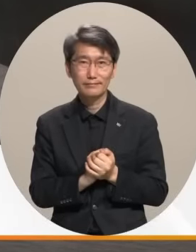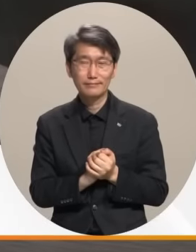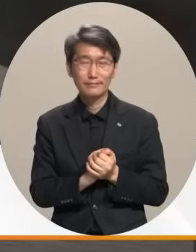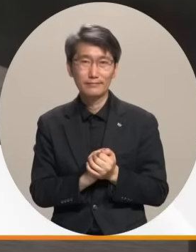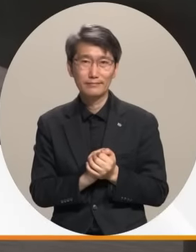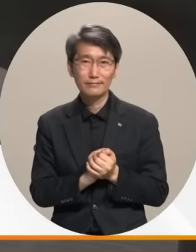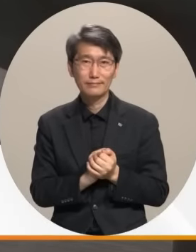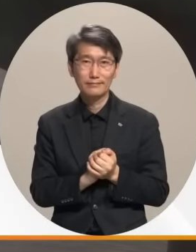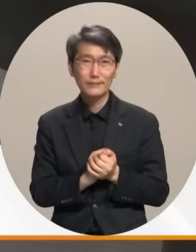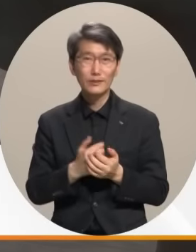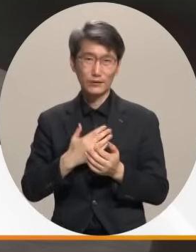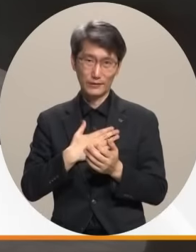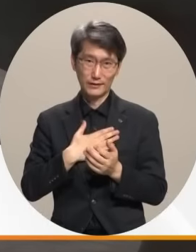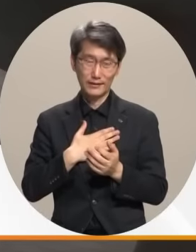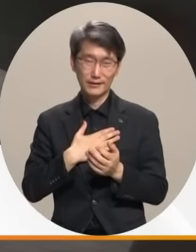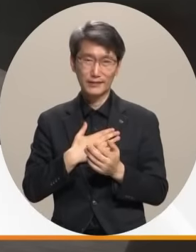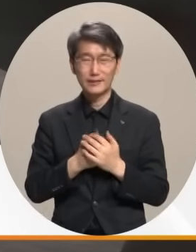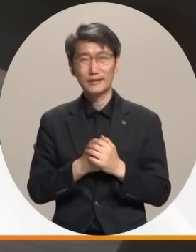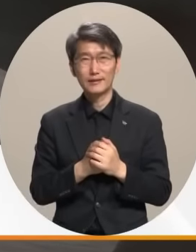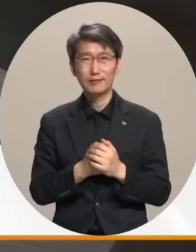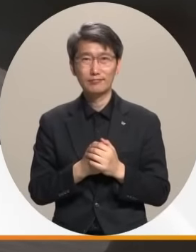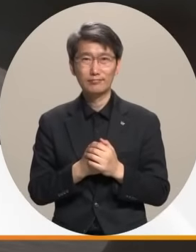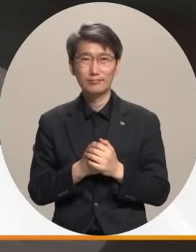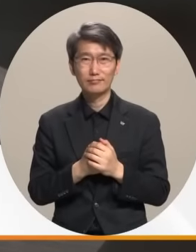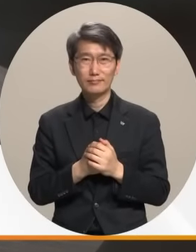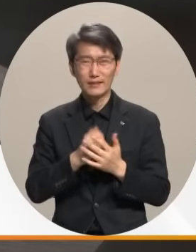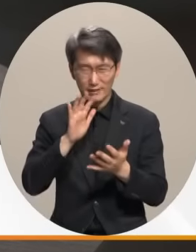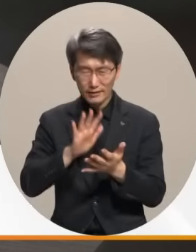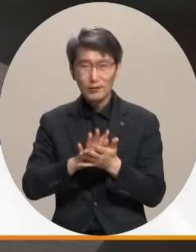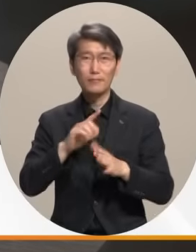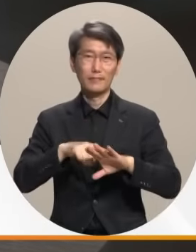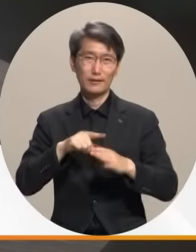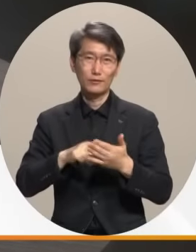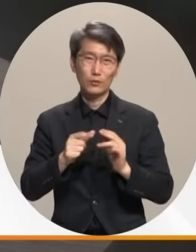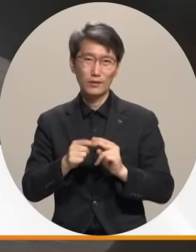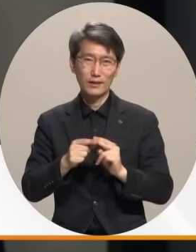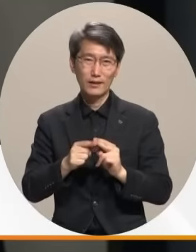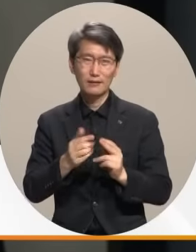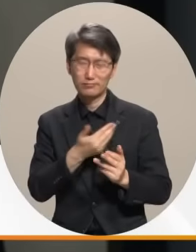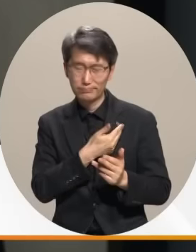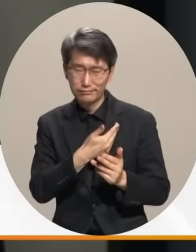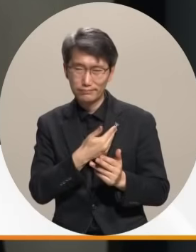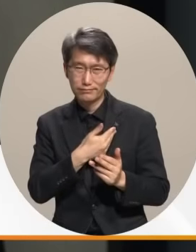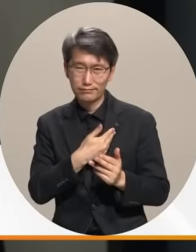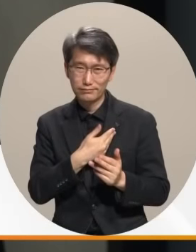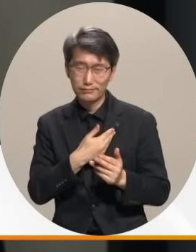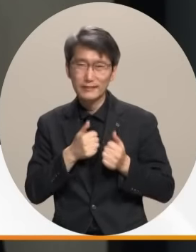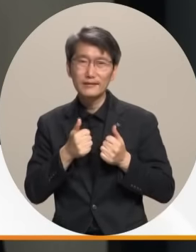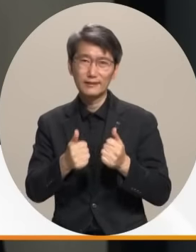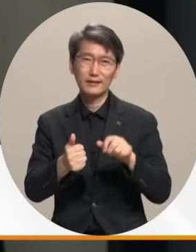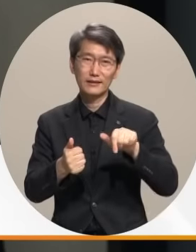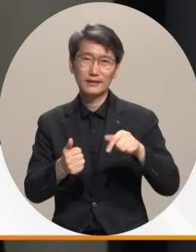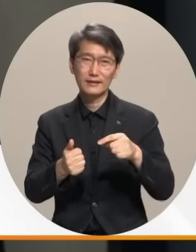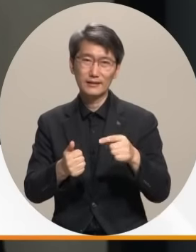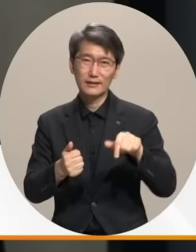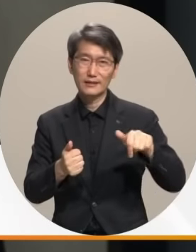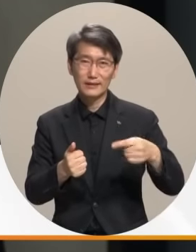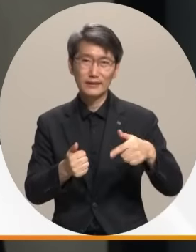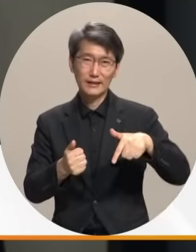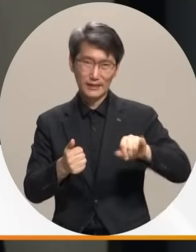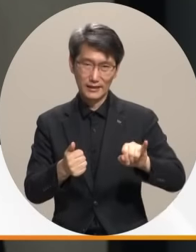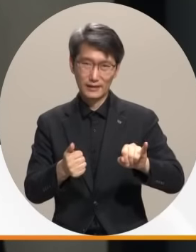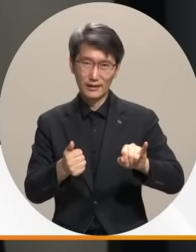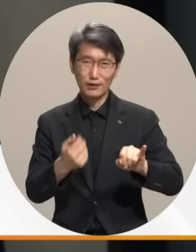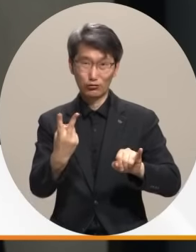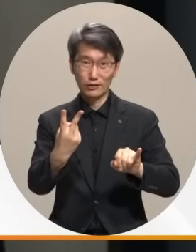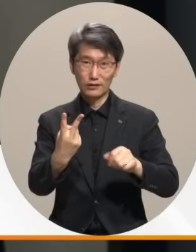보시는지요음 저는 열정이 그리고 끈기라는이 두 가지는